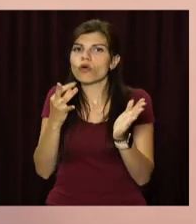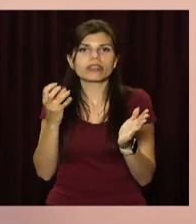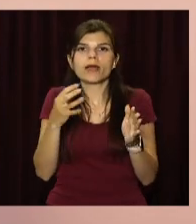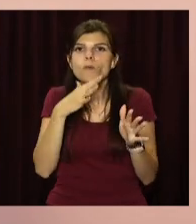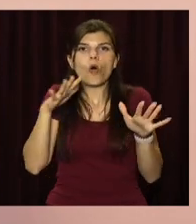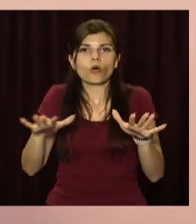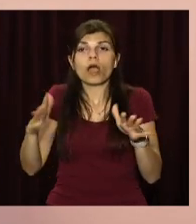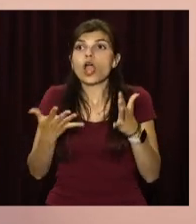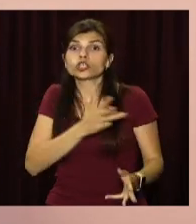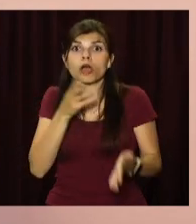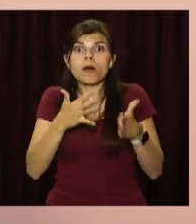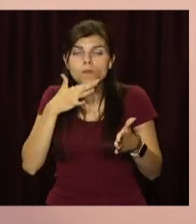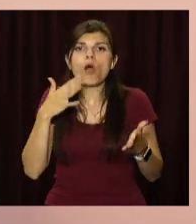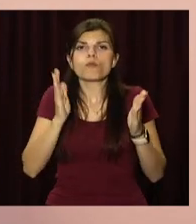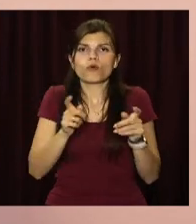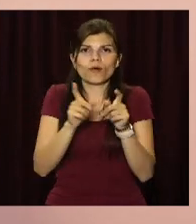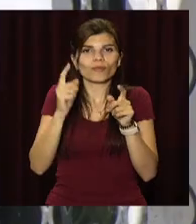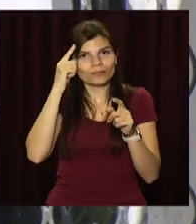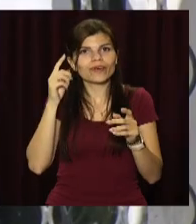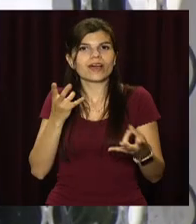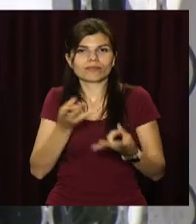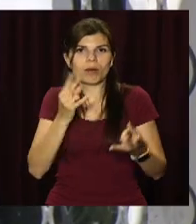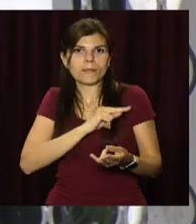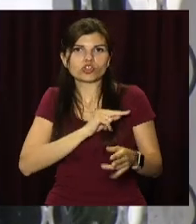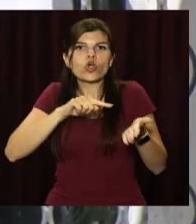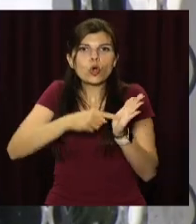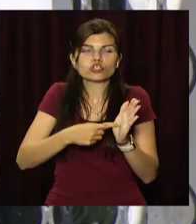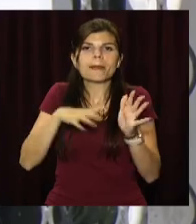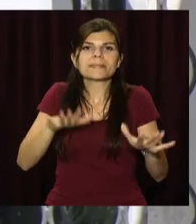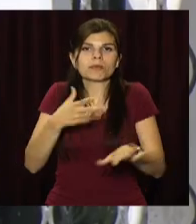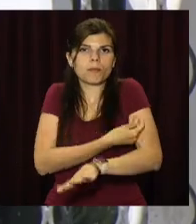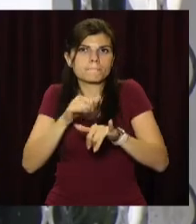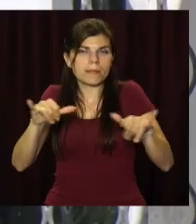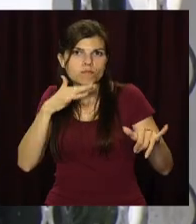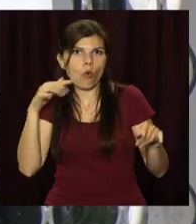кількості бажаючих. Вікторія Вахрушина, Василь Самовар, Open News, телеканал «Відкритий».